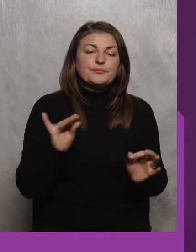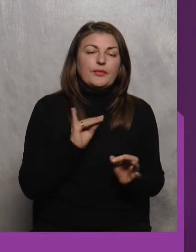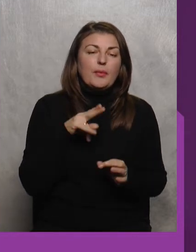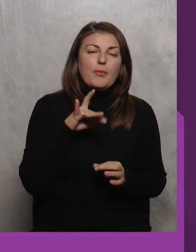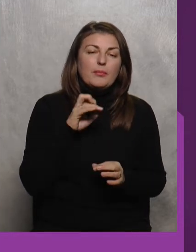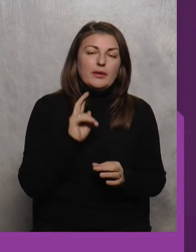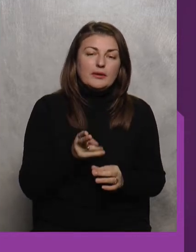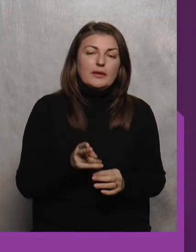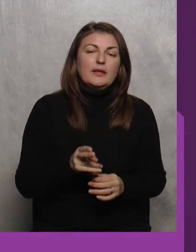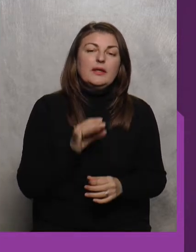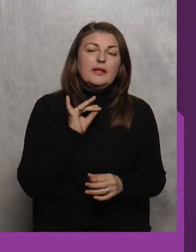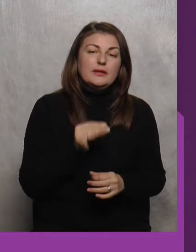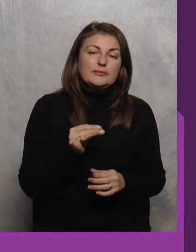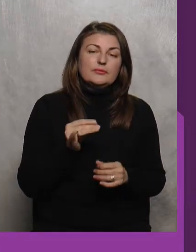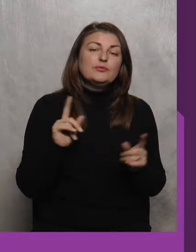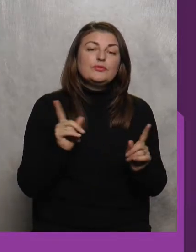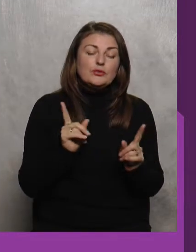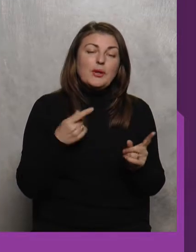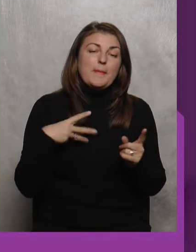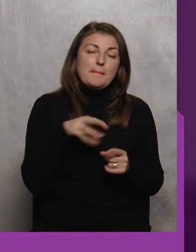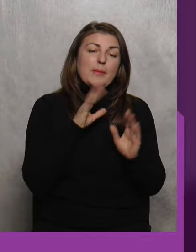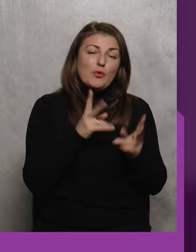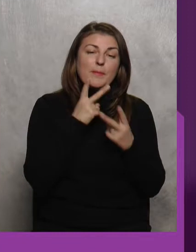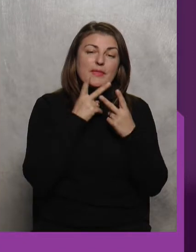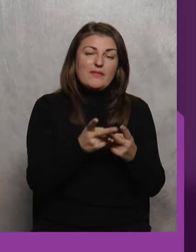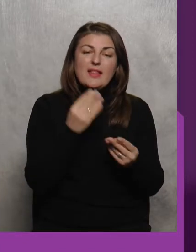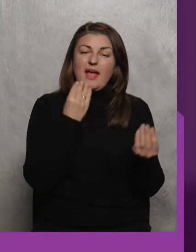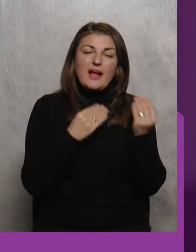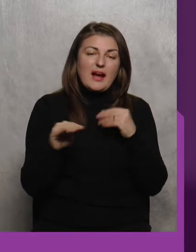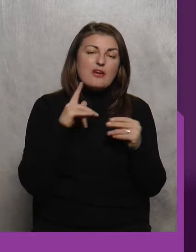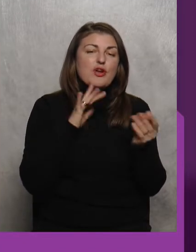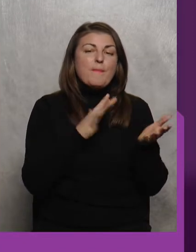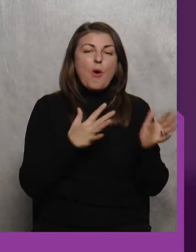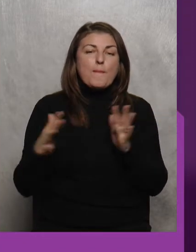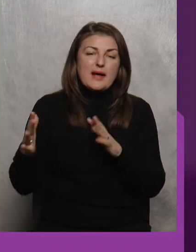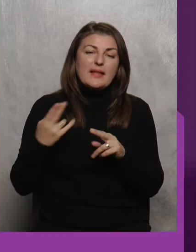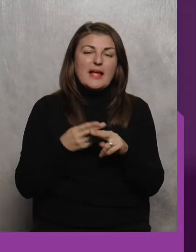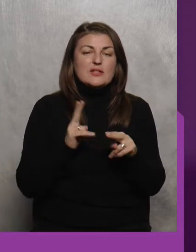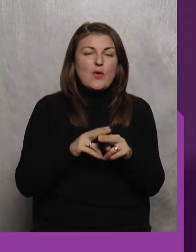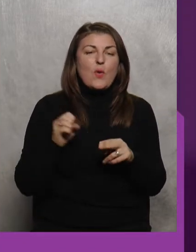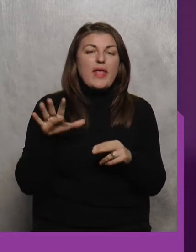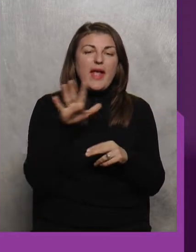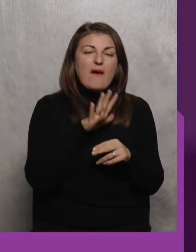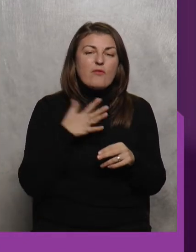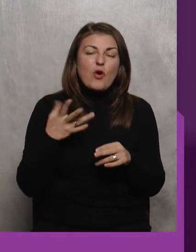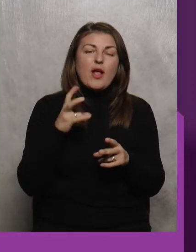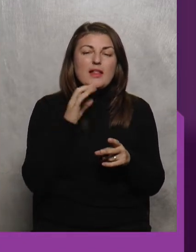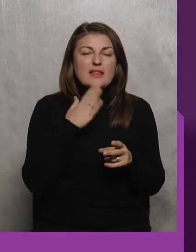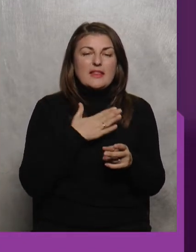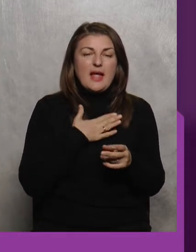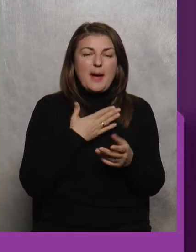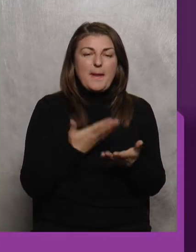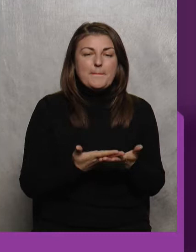Юлія Порплік. І що ж, ми будемо дивитися найкращі моменти цього євро. Нам